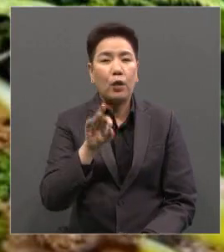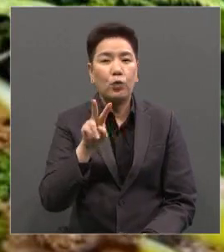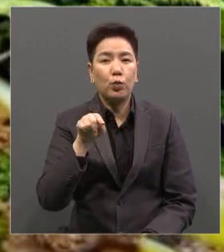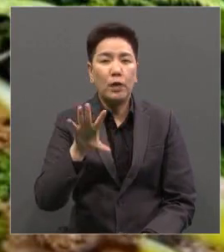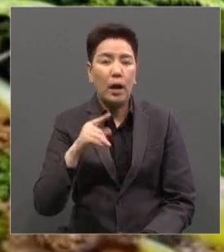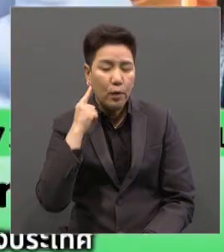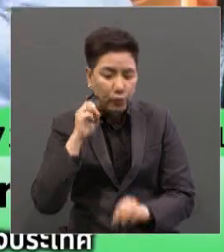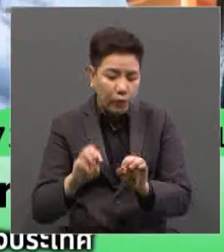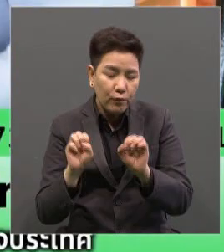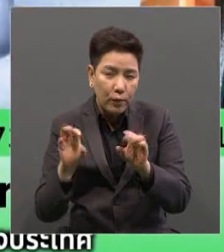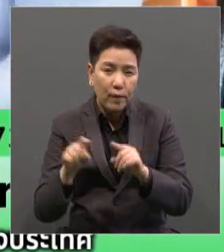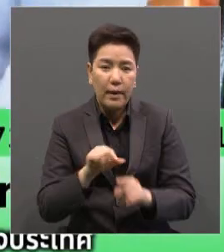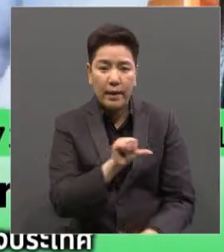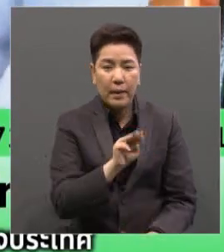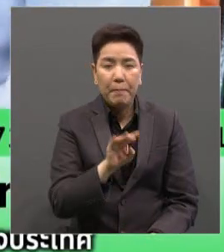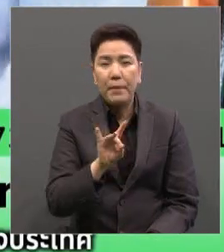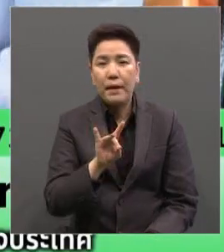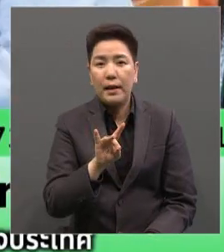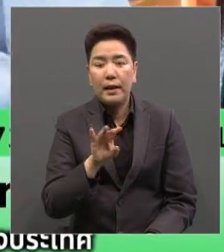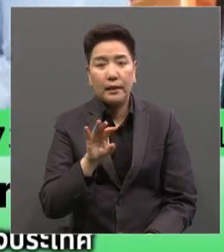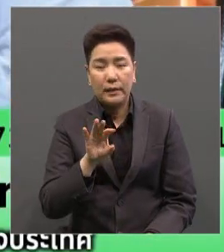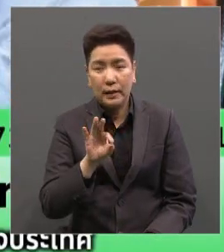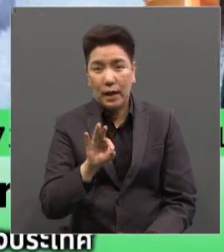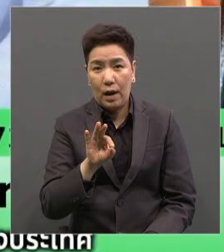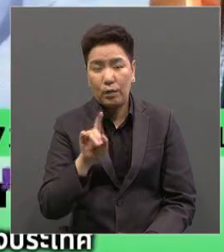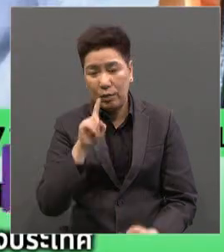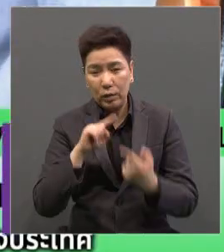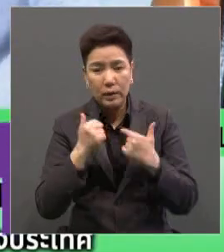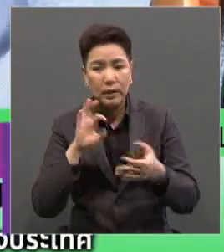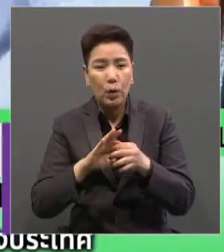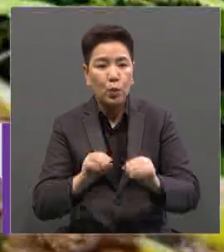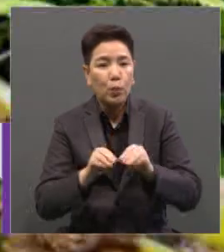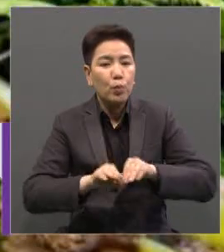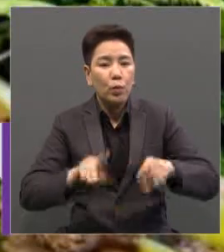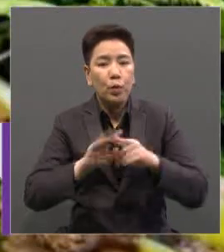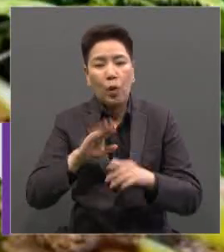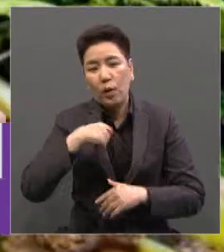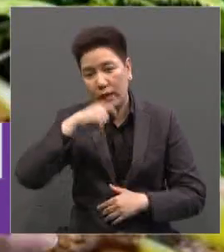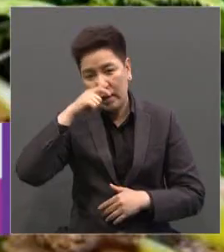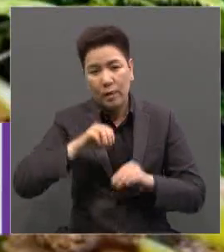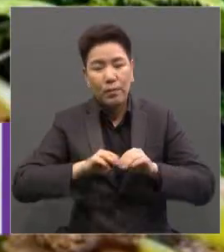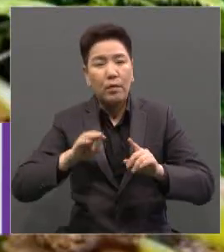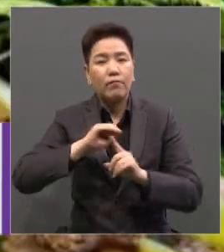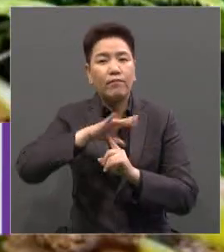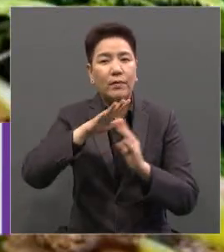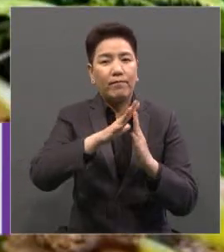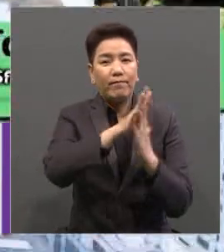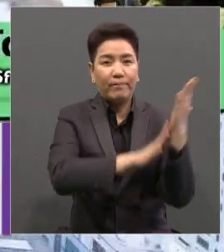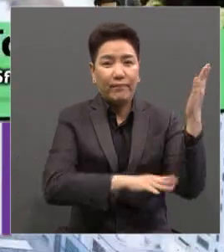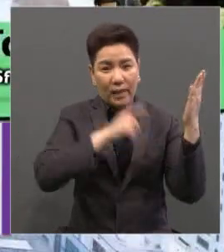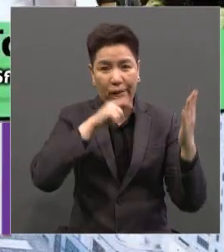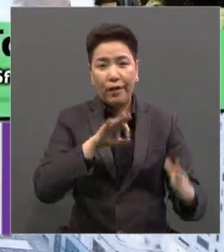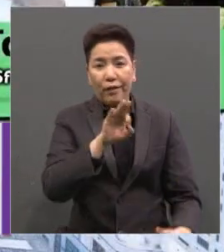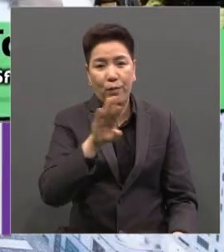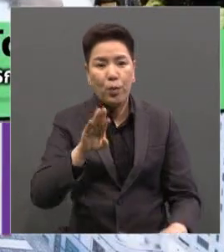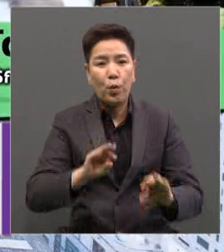92.5 MHzam891 khzแล้วก็เครือข่ายสถานีวิทยุกระจายเสียงแห่งประเทศไทยทั่วประเทศแล้วก็